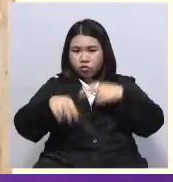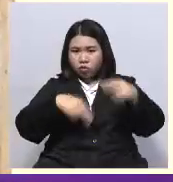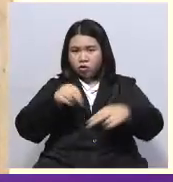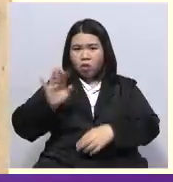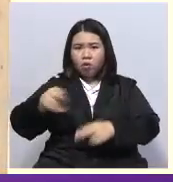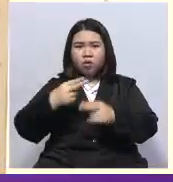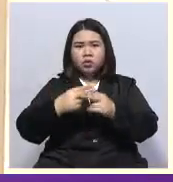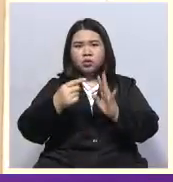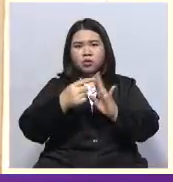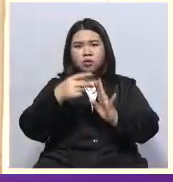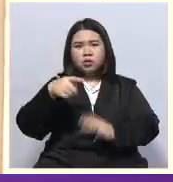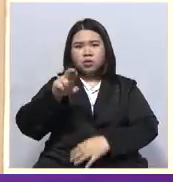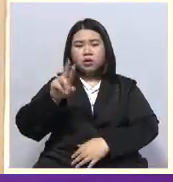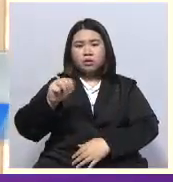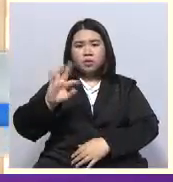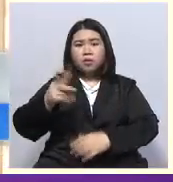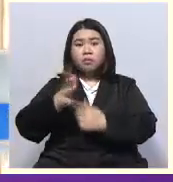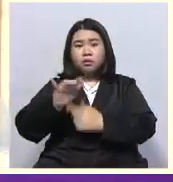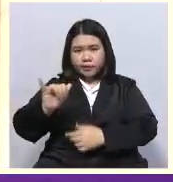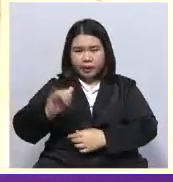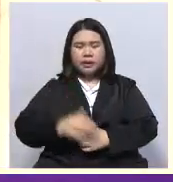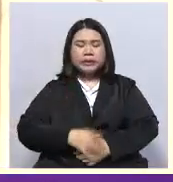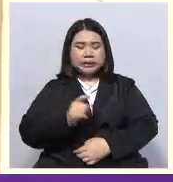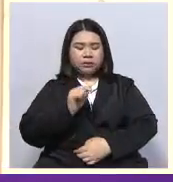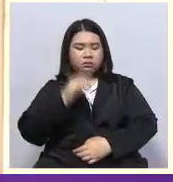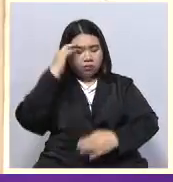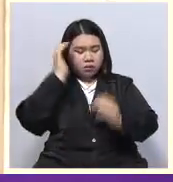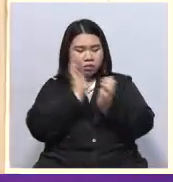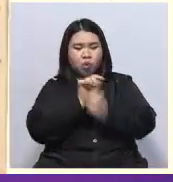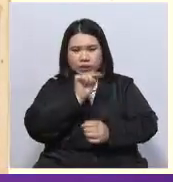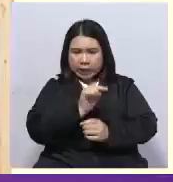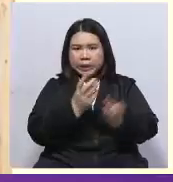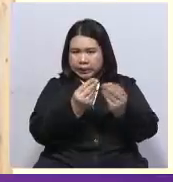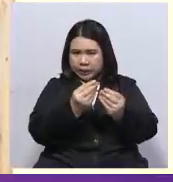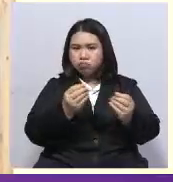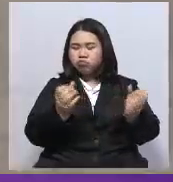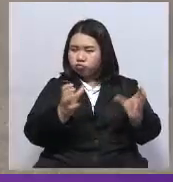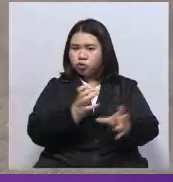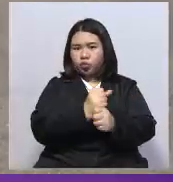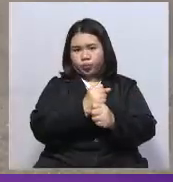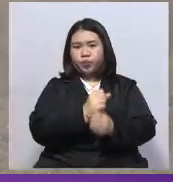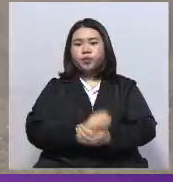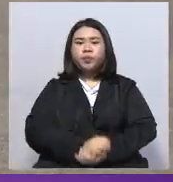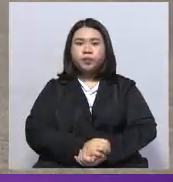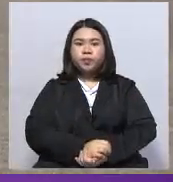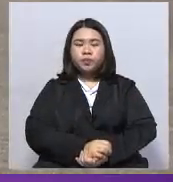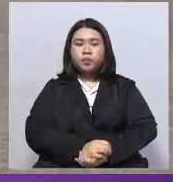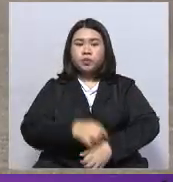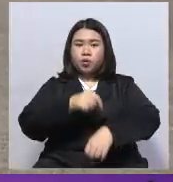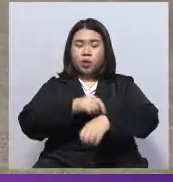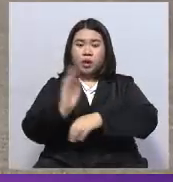ชัยและพวกหลังจากที่ได้สั่งการให้พนักงานสอบสวนเร่งสรุปสำนวนคดีโดยเร็วที่สุดเมื่อเว